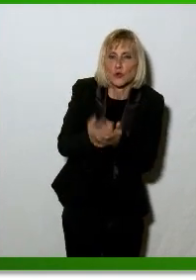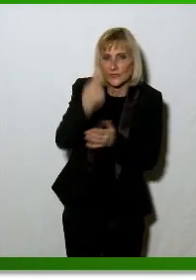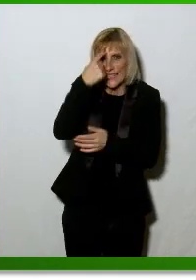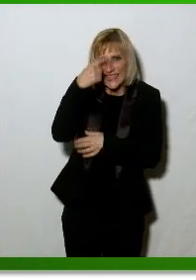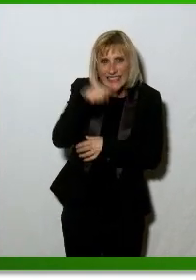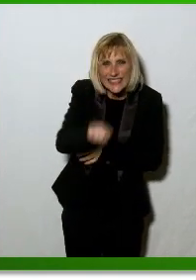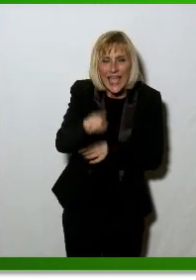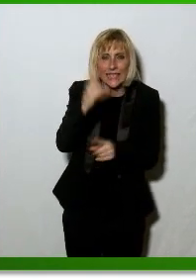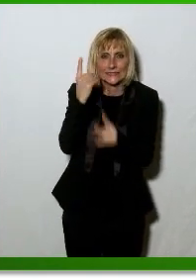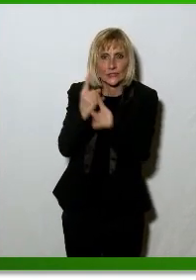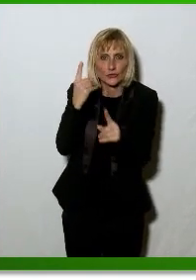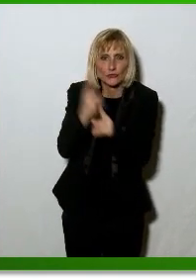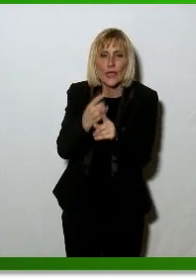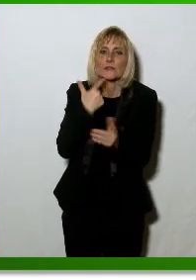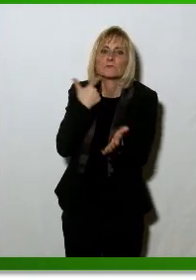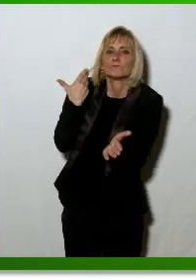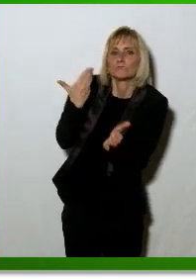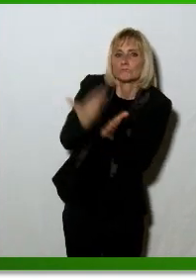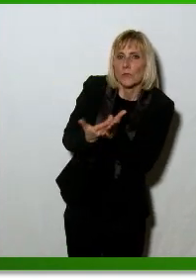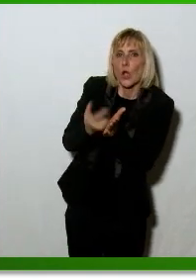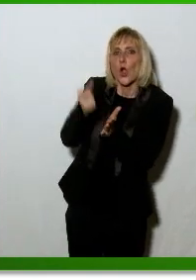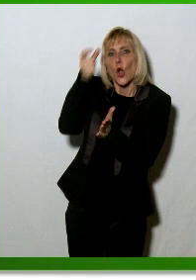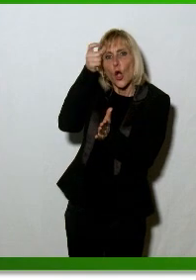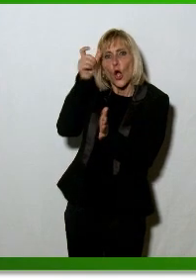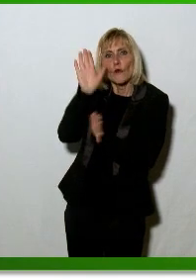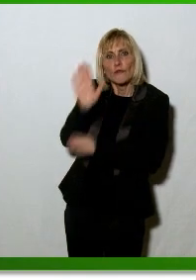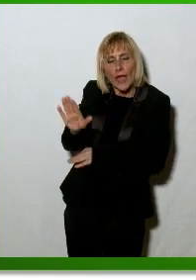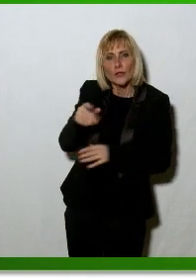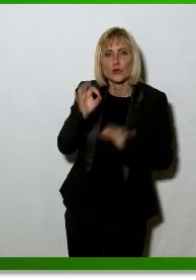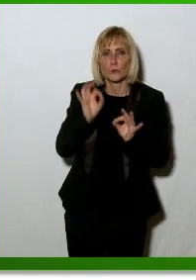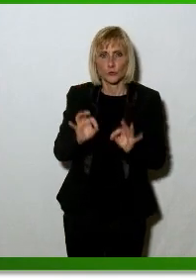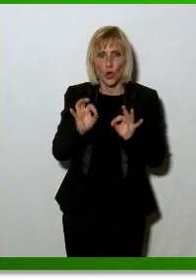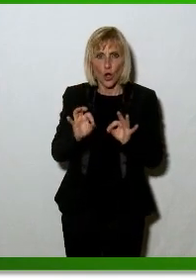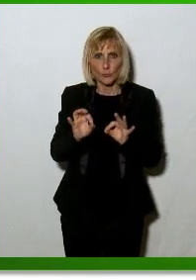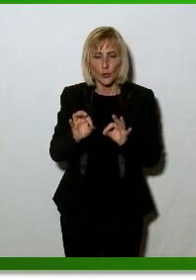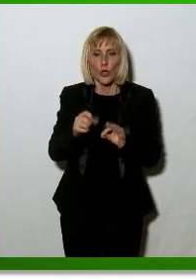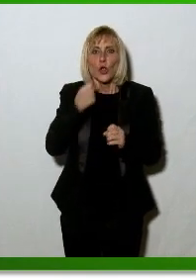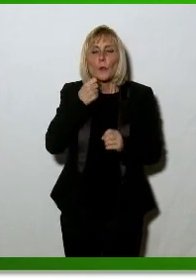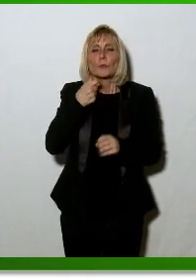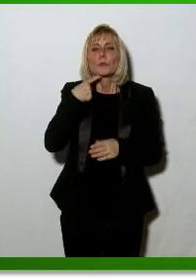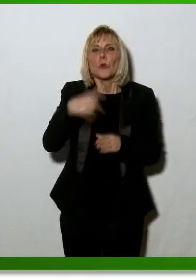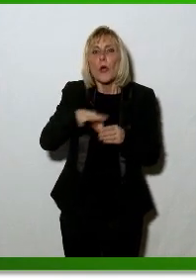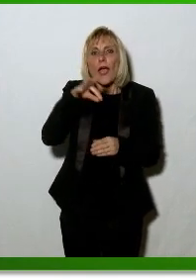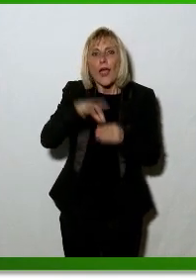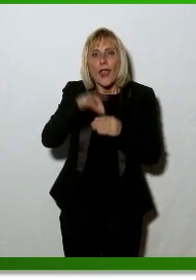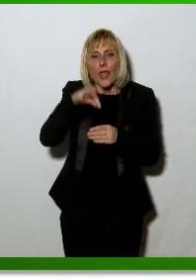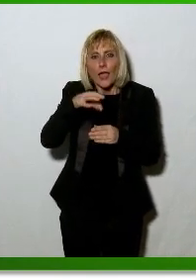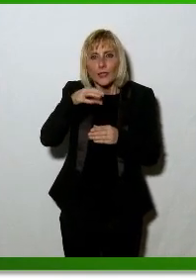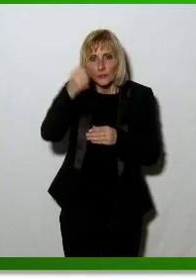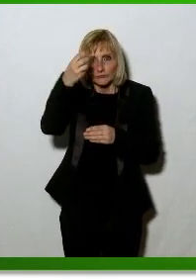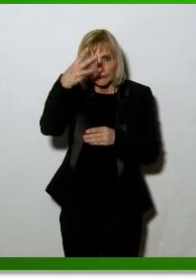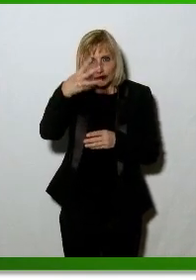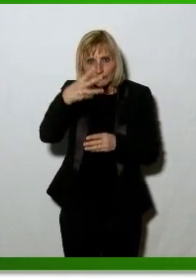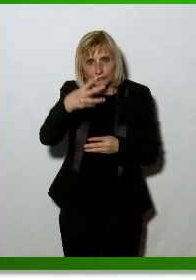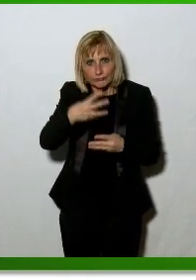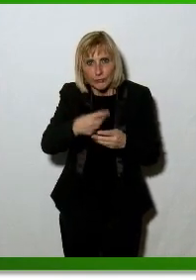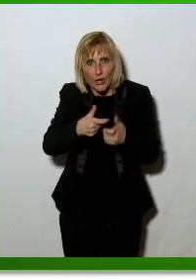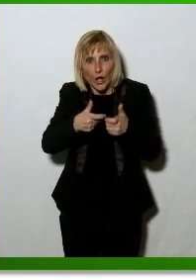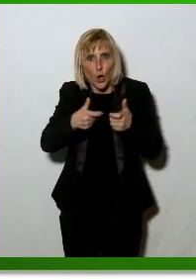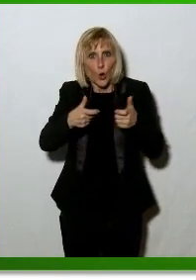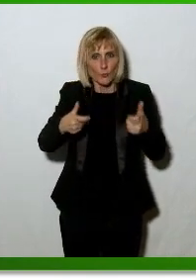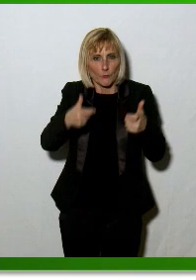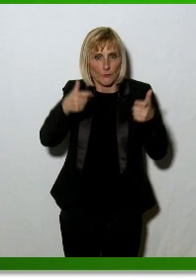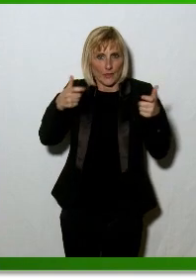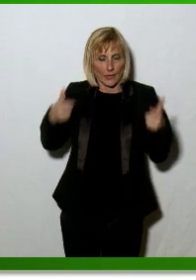rivolgere al governo coinvolgendo un numero significativo e sempre maggiore di eletti dei comuni italiani proposte che in diversi